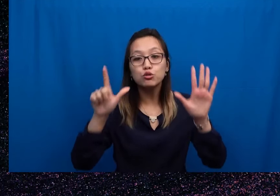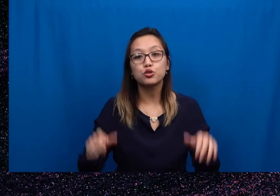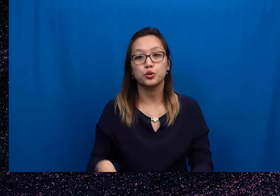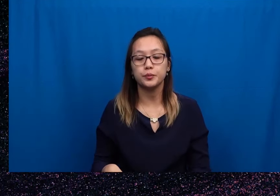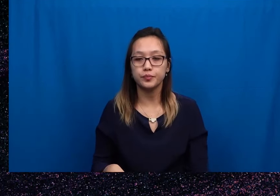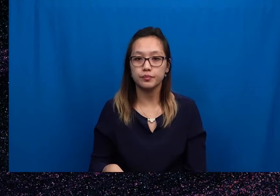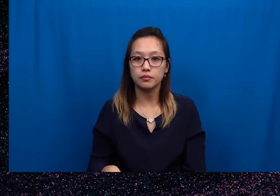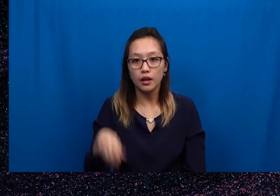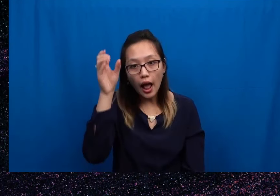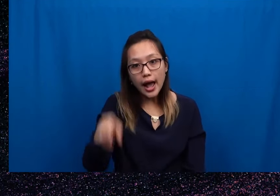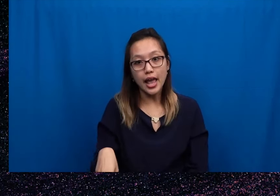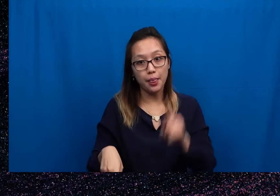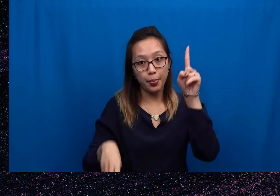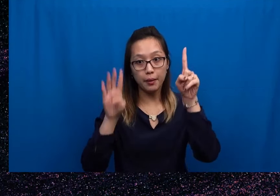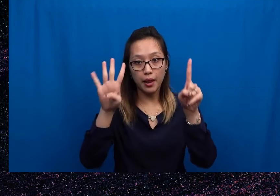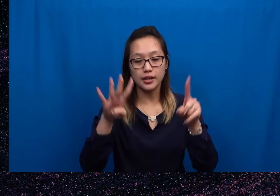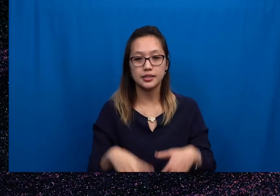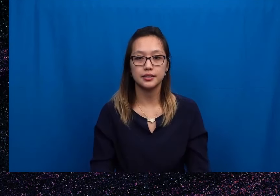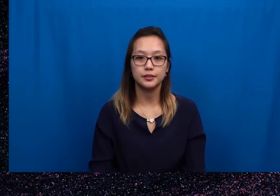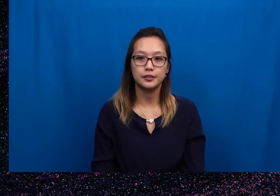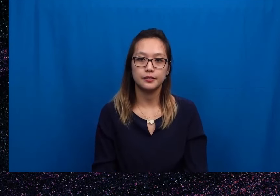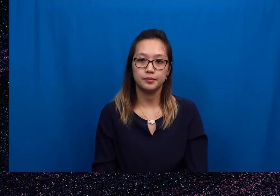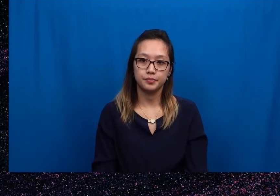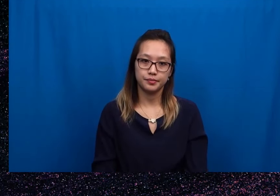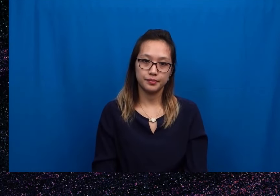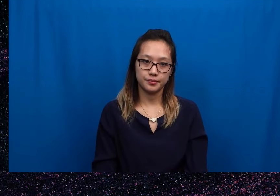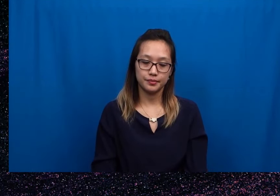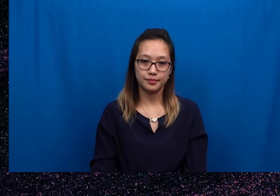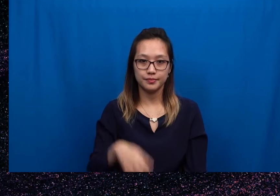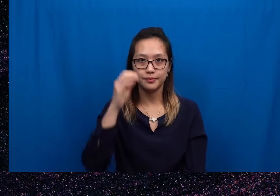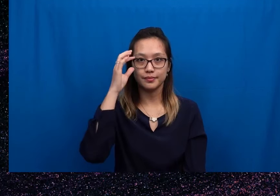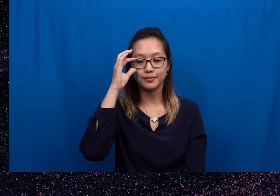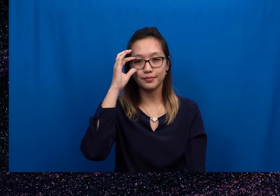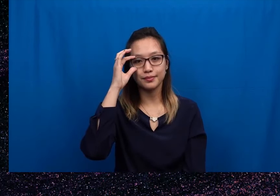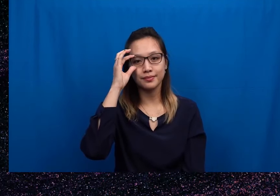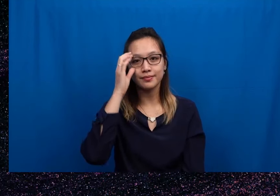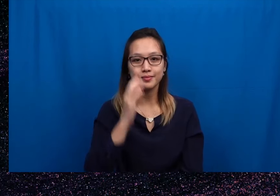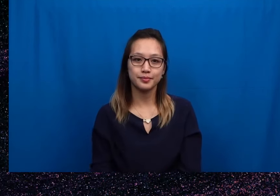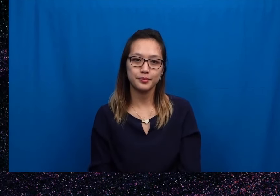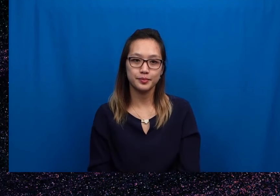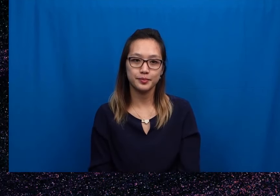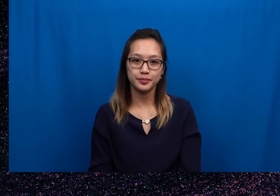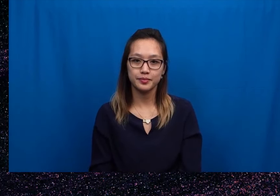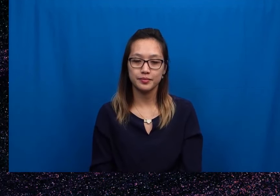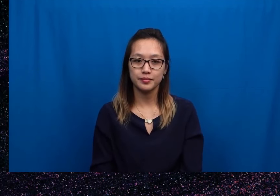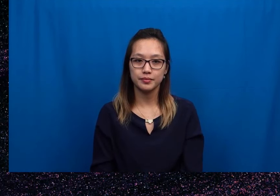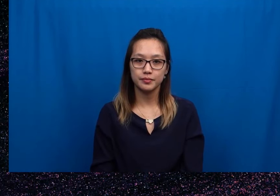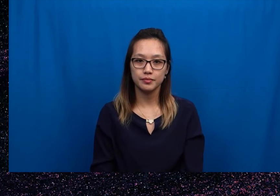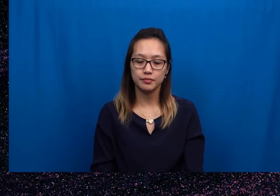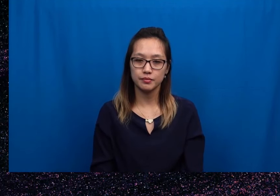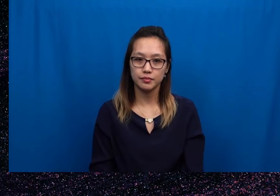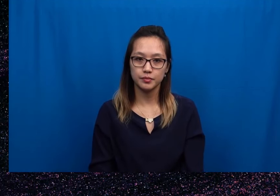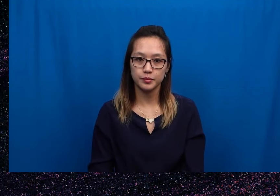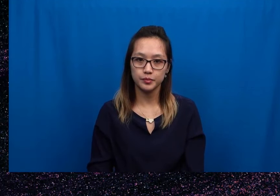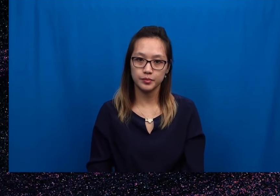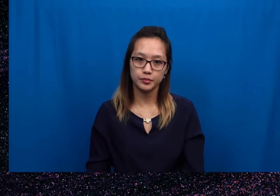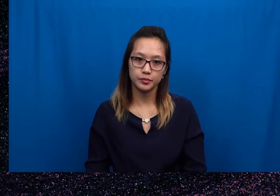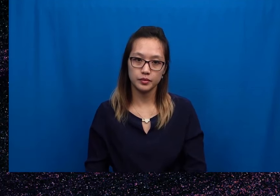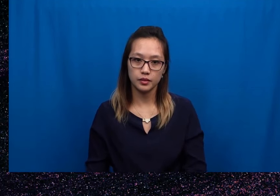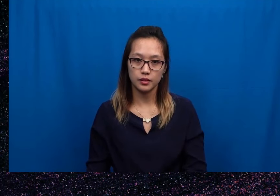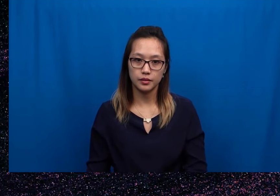ini. Karena dia sendiri juga mengalami bagaimana ketika dia dicengkram oleh kuasa maut itu. Berada di